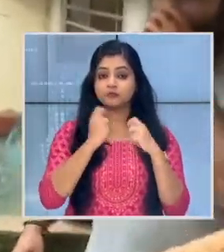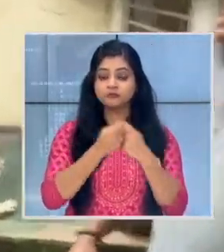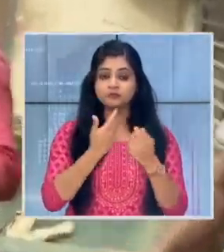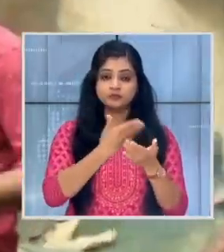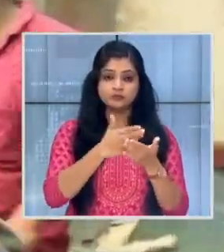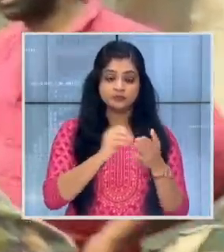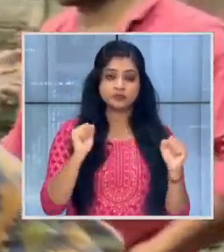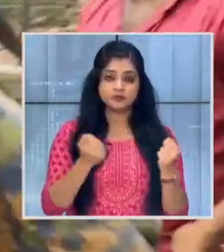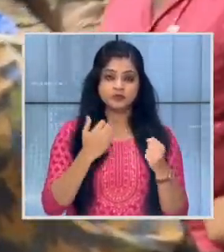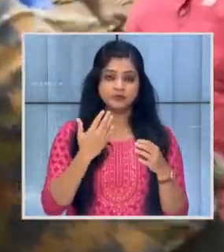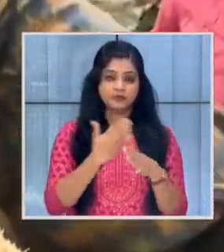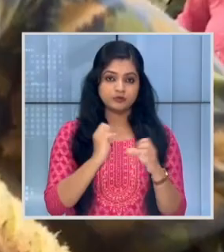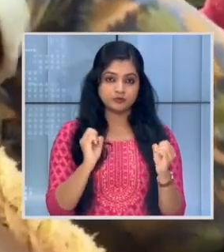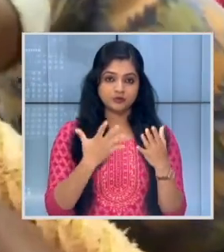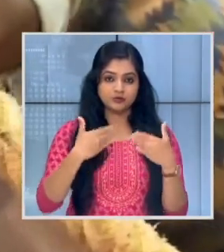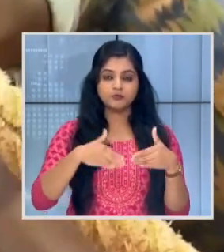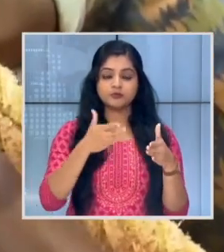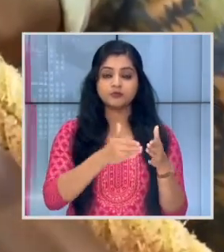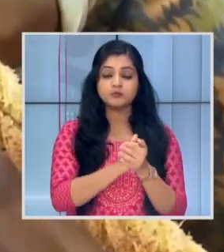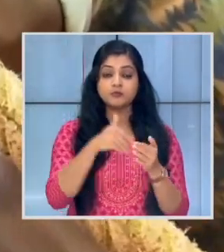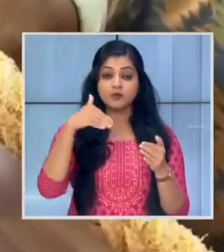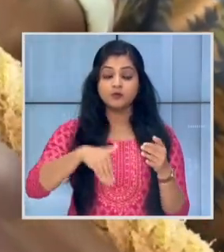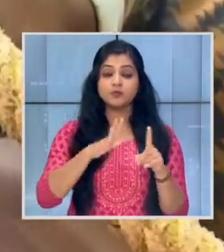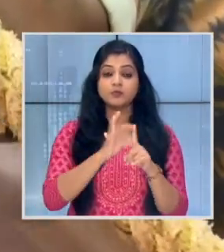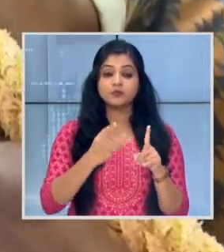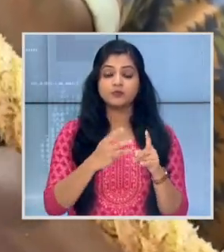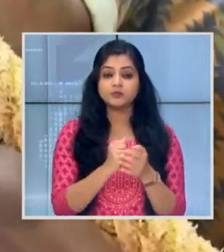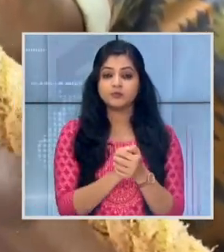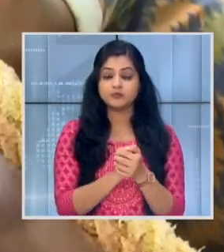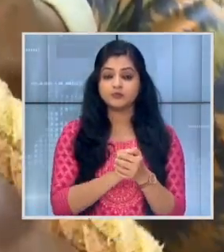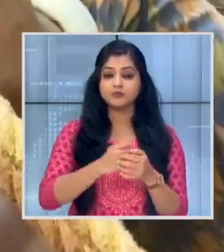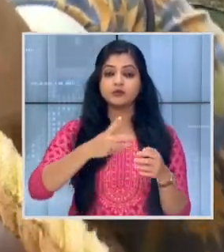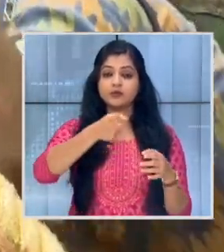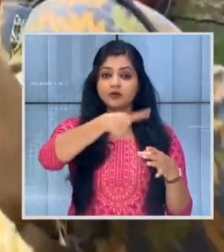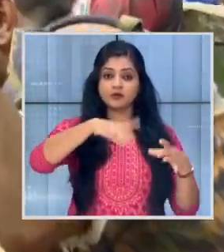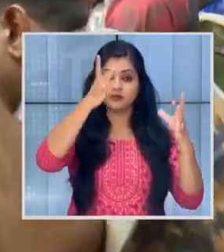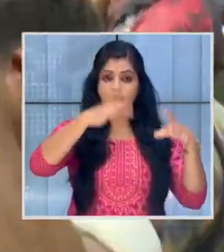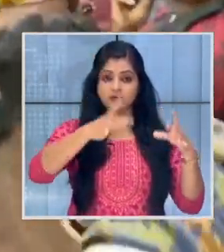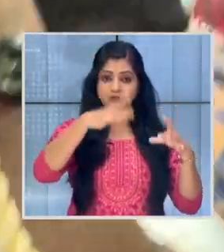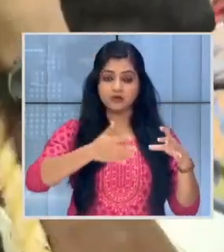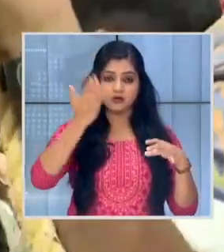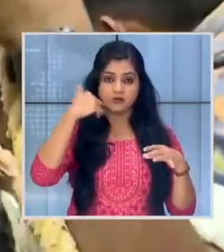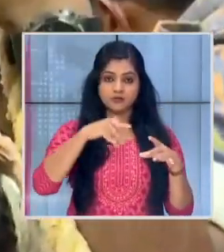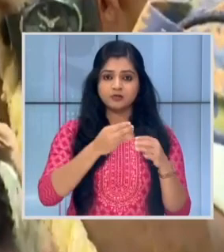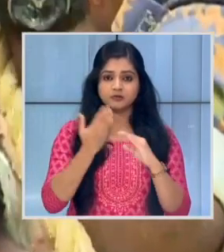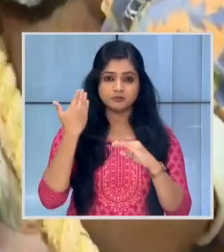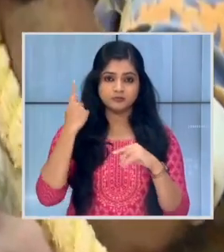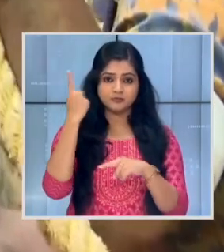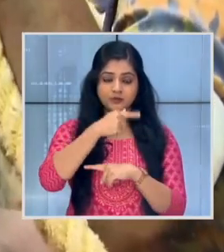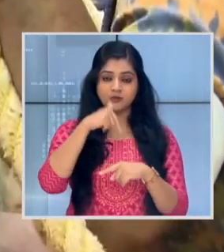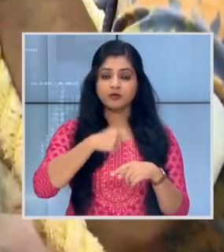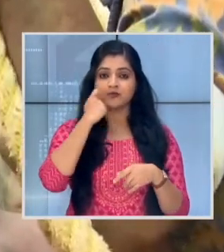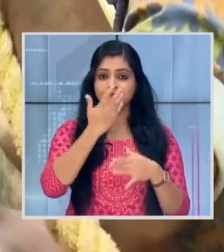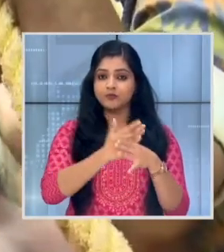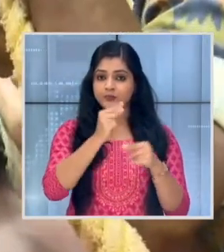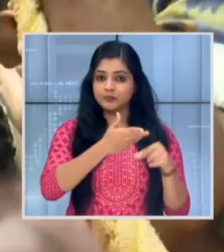ചെയ്യുന്നതായിരുന്നു ആദ്യഘട്ടത്തിൽ നടന്ന പ്രവൃത്തി. അതിനുശേഷം ഇപ്പോൾ നടക്കുന്നത് ഈ റിങ്ങ്, ഇതിനുള്ളിൽ ഇവർ തന്നെ ഇറക്കിയ റിങ്ങ്, കഴിഞ്ഞ ദിവസങ്ങളിൽ ഇവർ തന്നെ ഇറക്കിയ റിങ്ങാണ്.